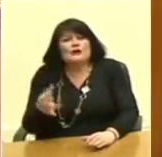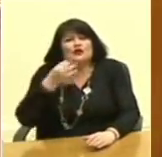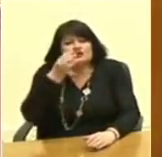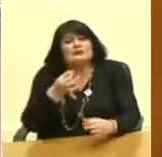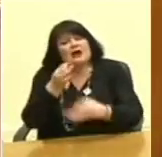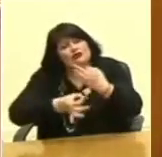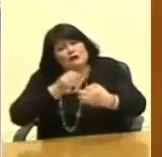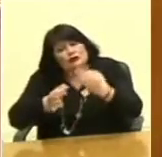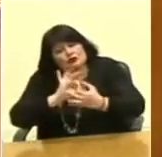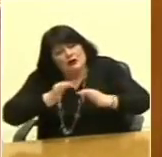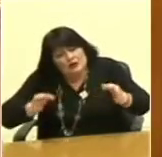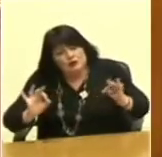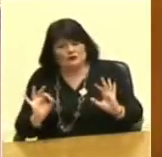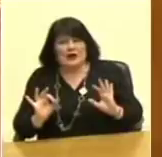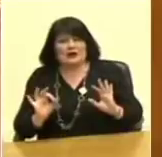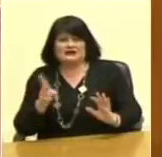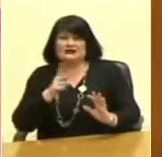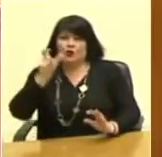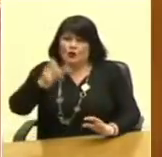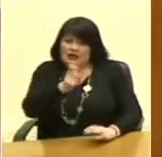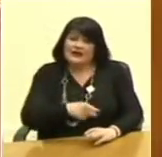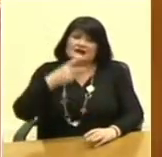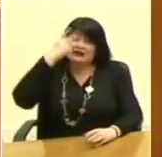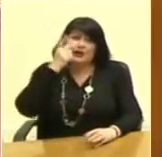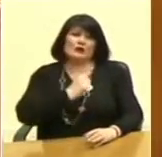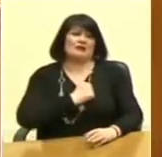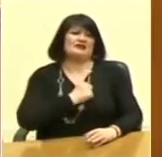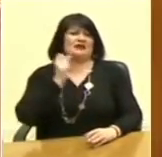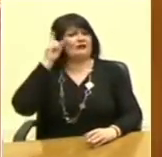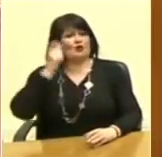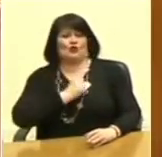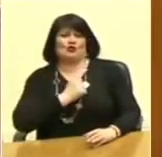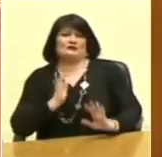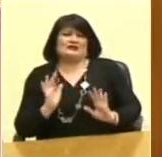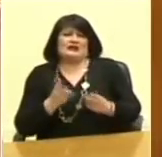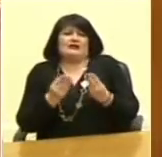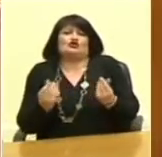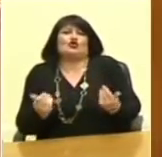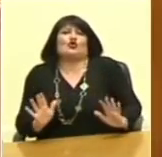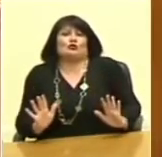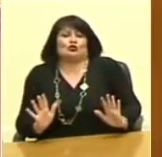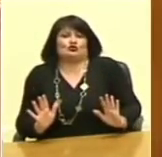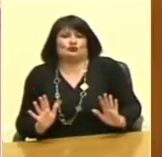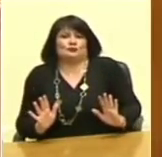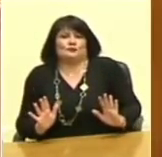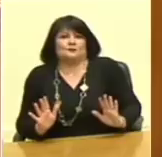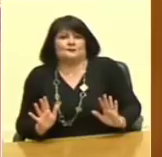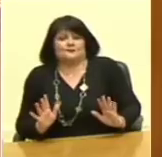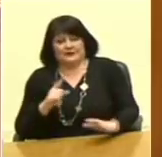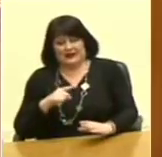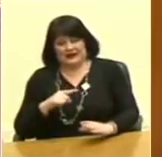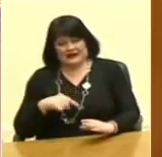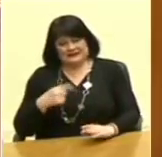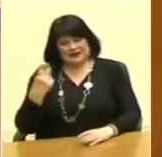δεδομένη και είναι δικαίωμα του καθενός να έχει τη δική του άποψη. Με τον τρόπο αυτό, αλλά και με την όλη στάση της